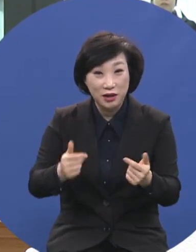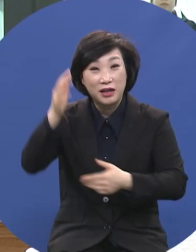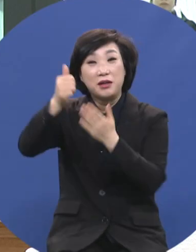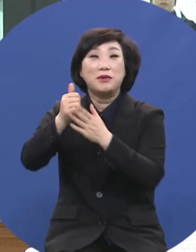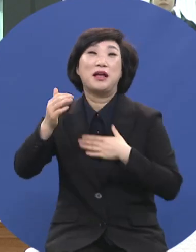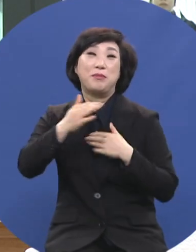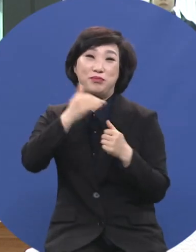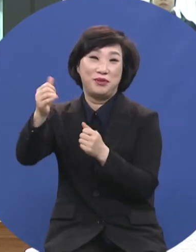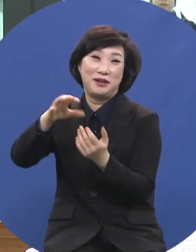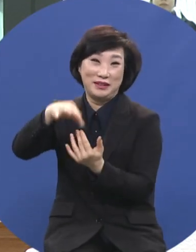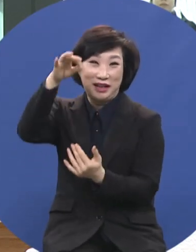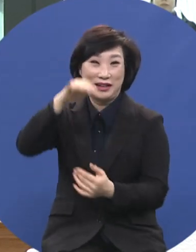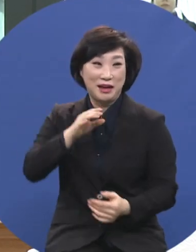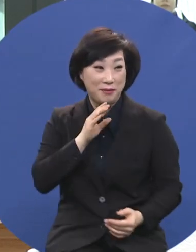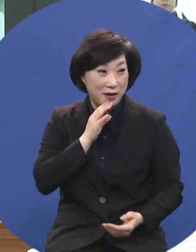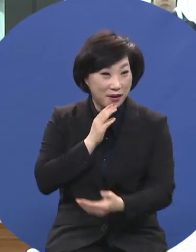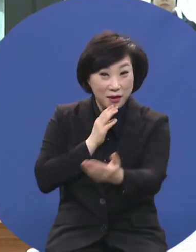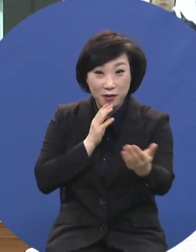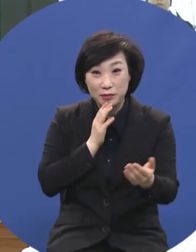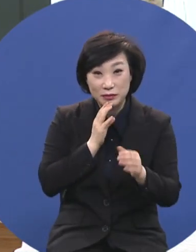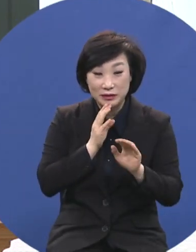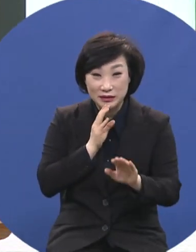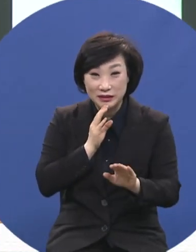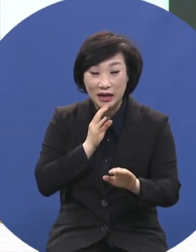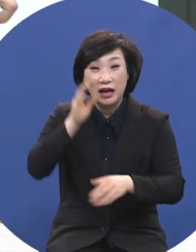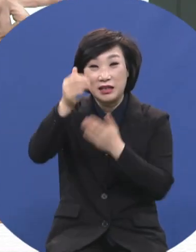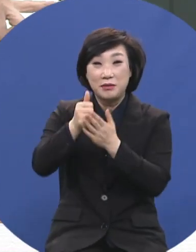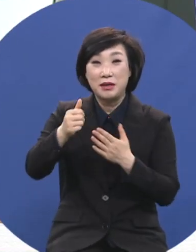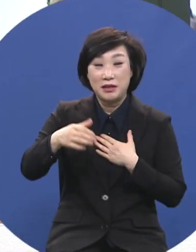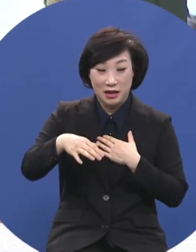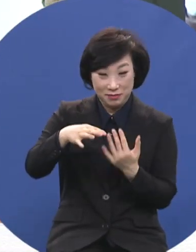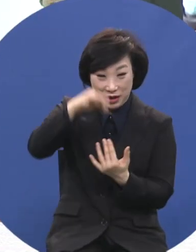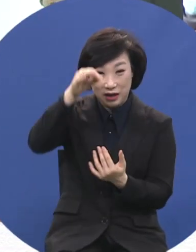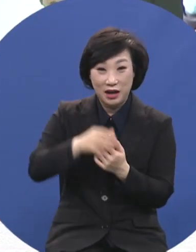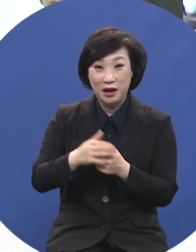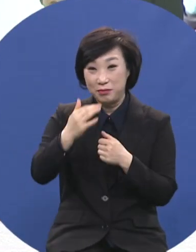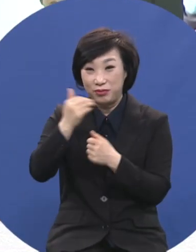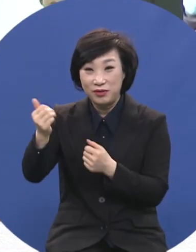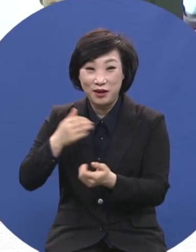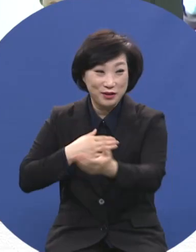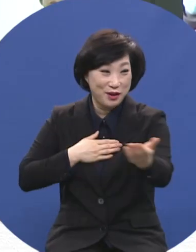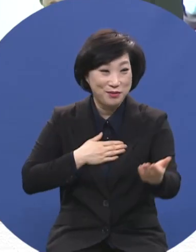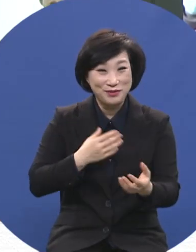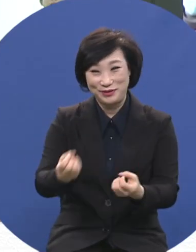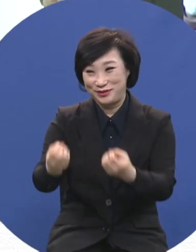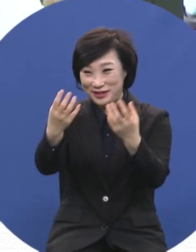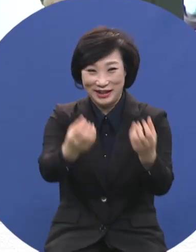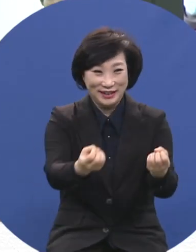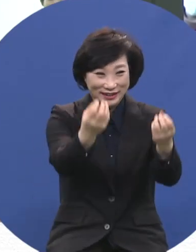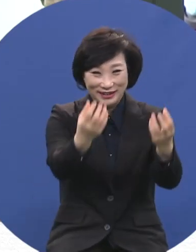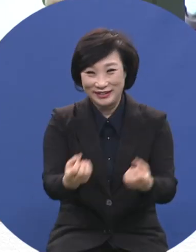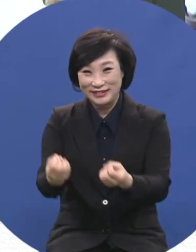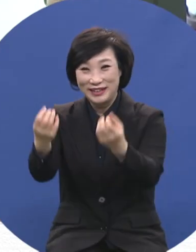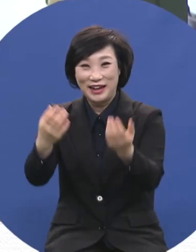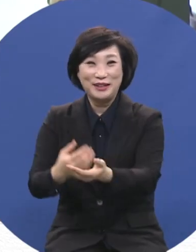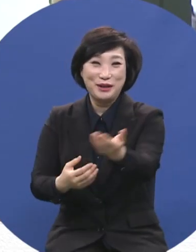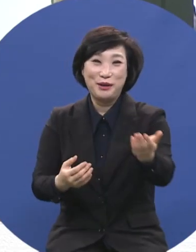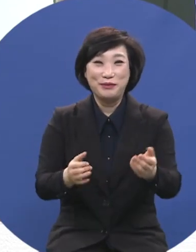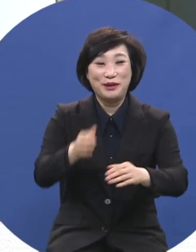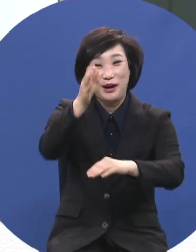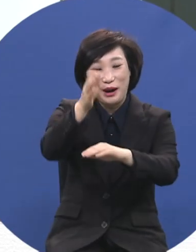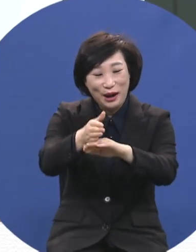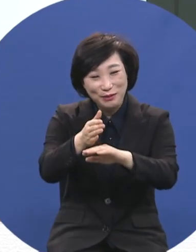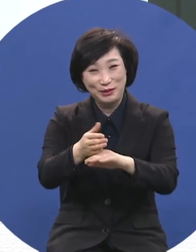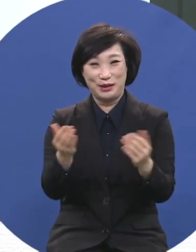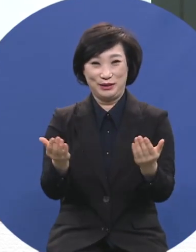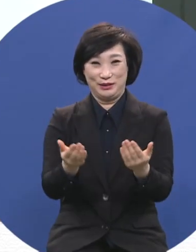거예요. 응? 여러분의 정말로 하나님의 택해서 부르심을 입은 여러분 축하해 드리잖아요. 축하합니다. 얼마나